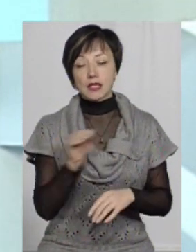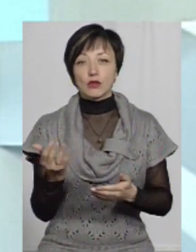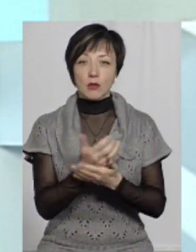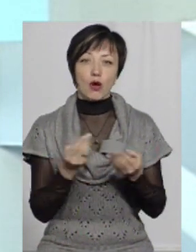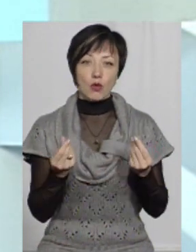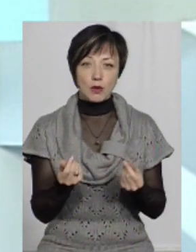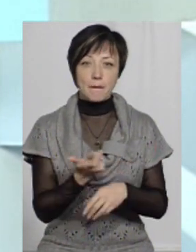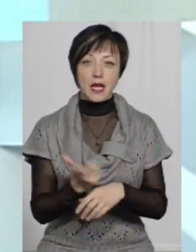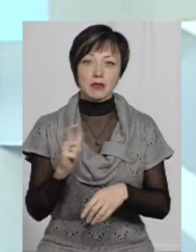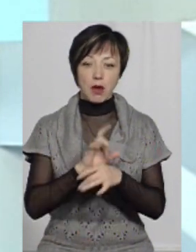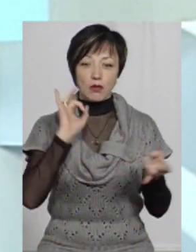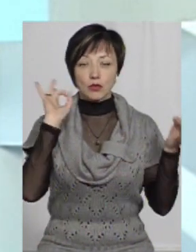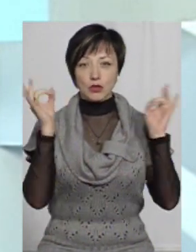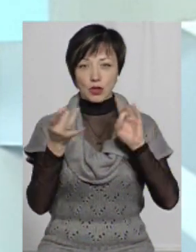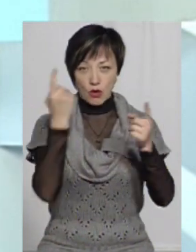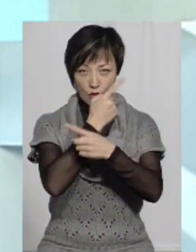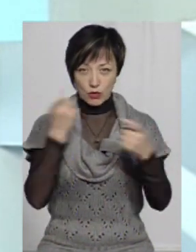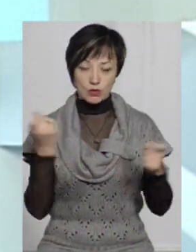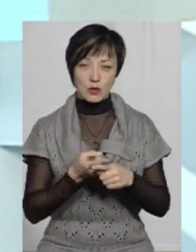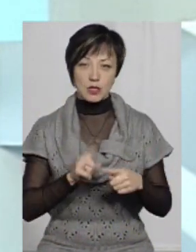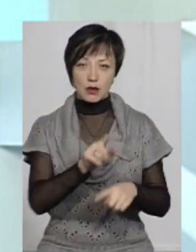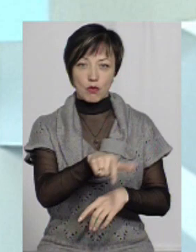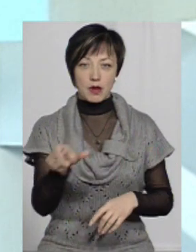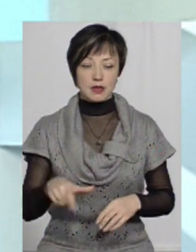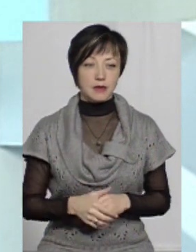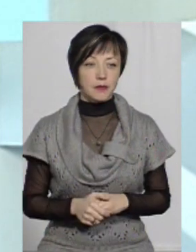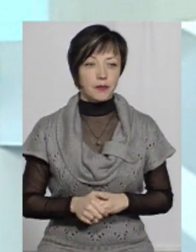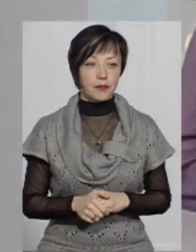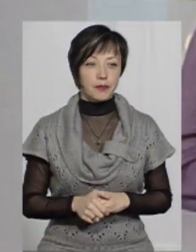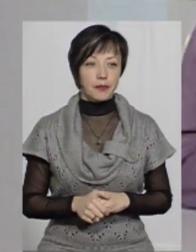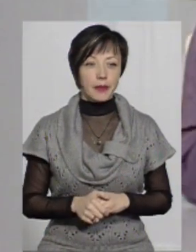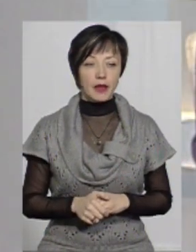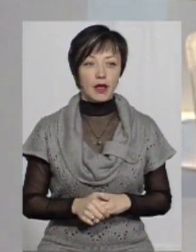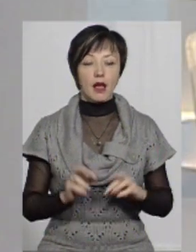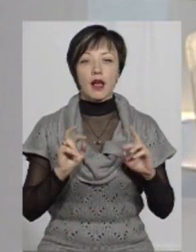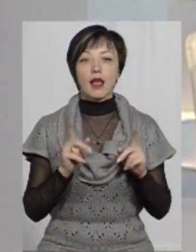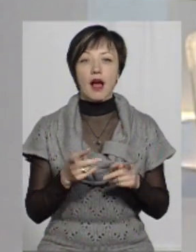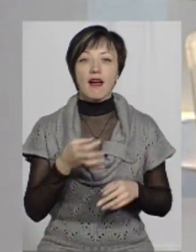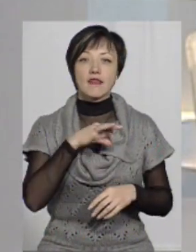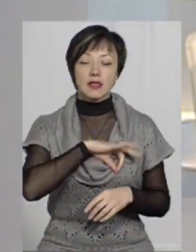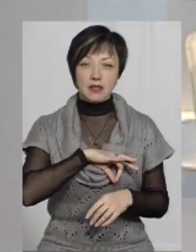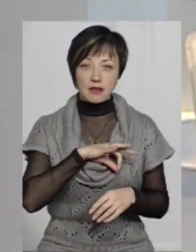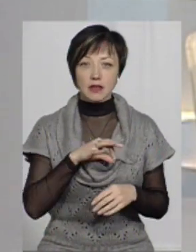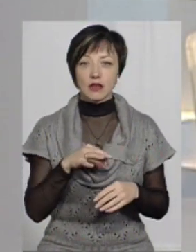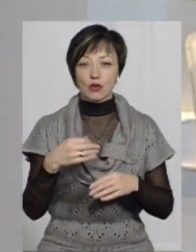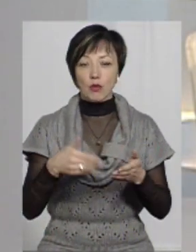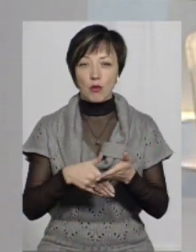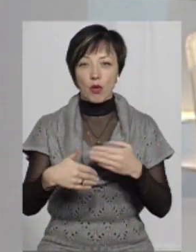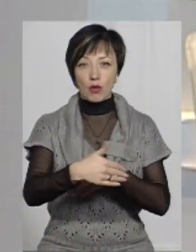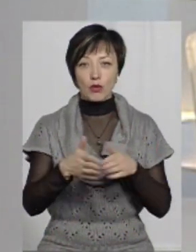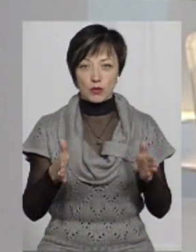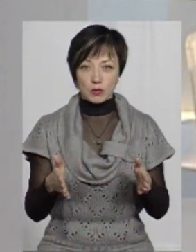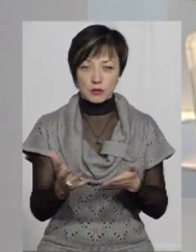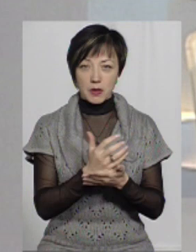збирає кошти, вона максимально широко про це інформує громадськість. А наскільки ефективний саме такий спосіб за допомогою коробочок збирати?